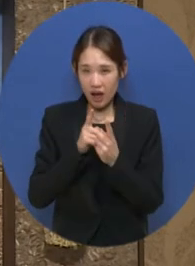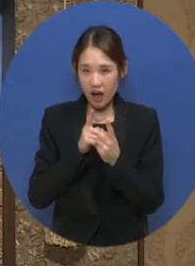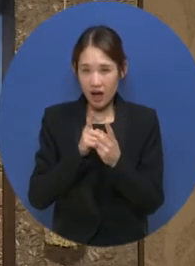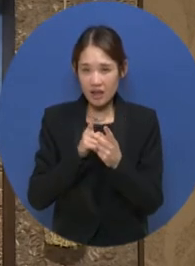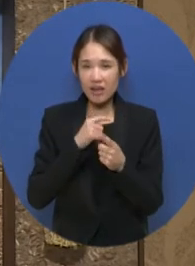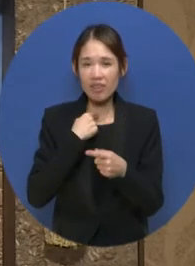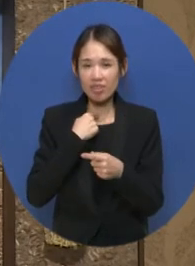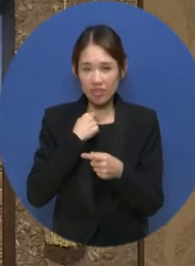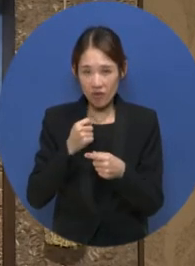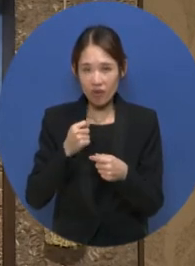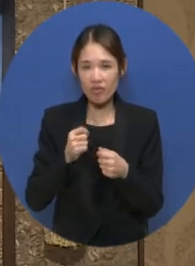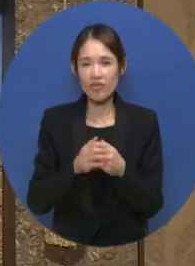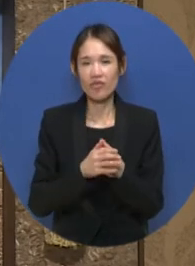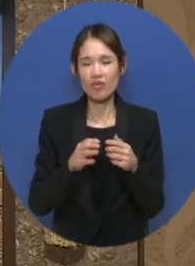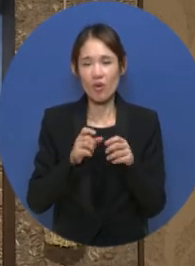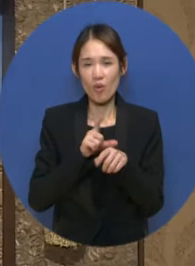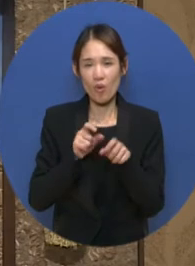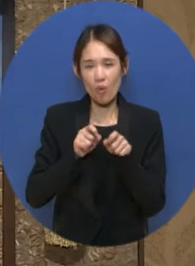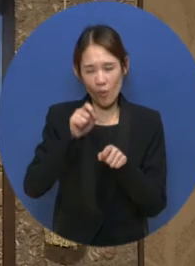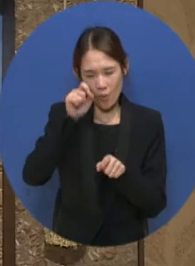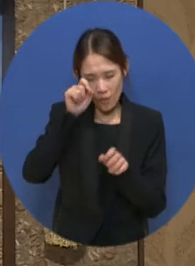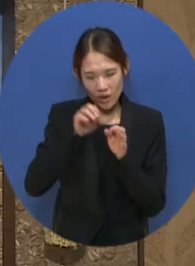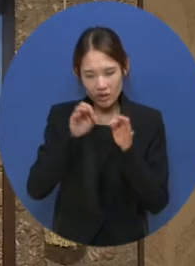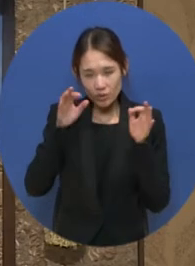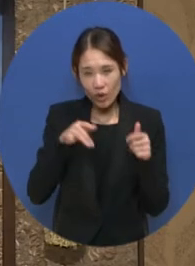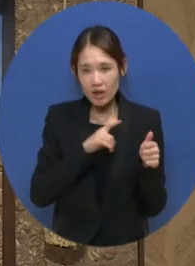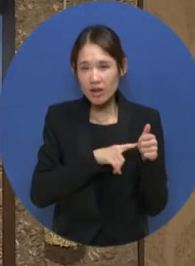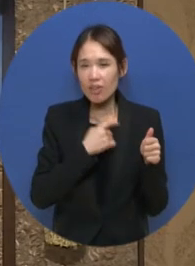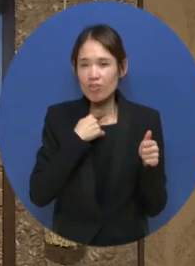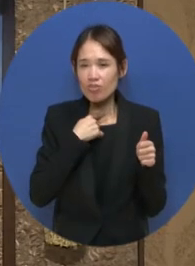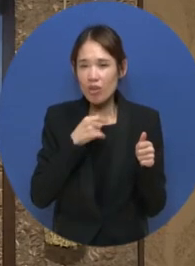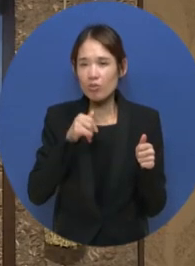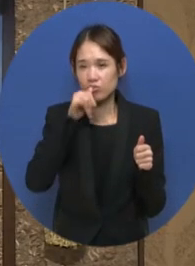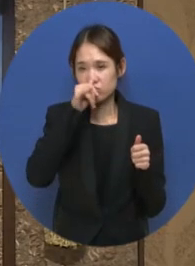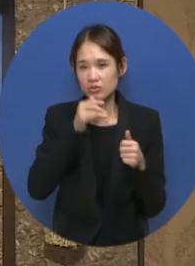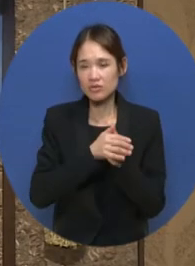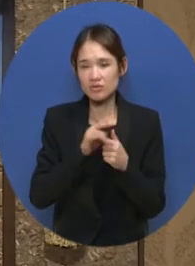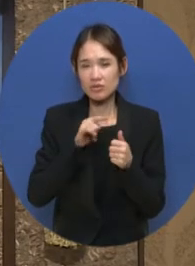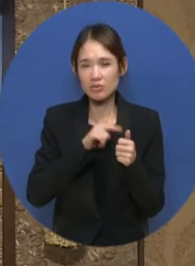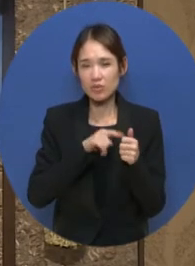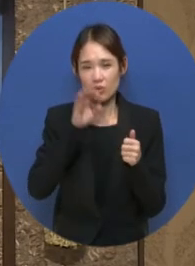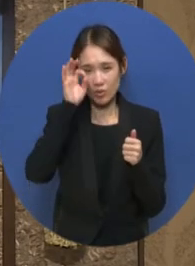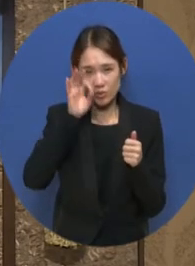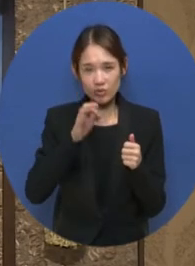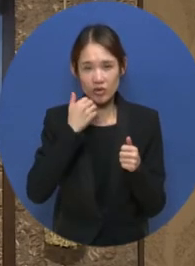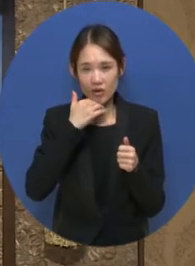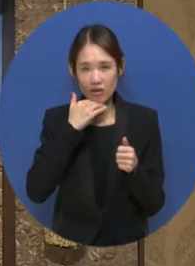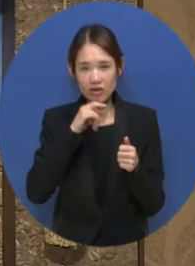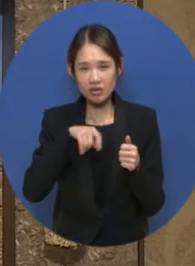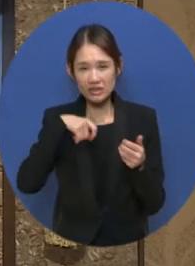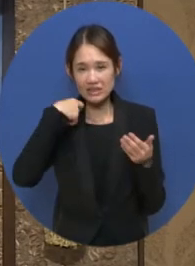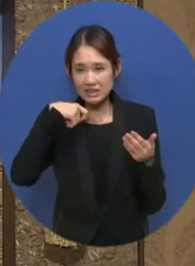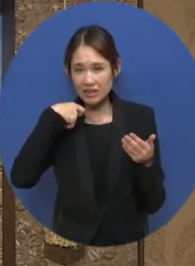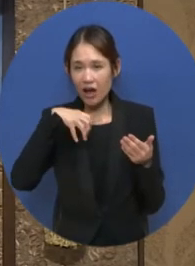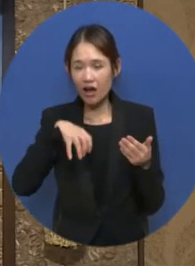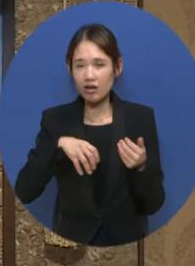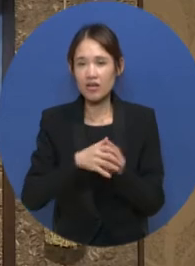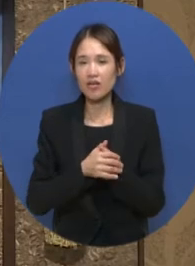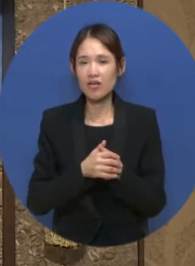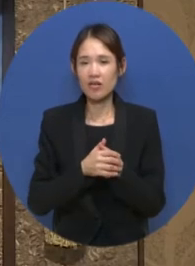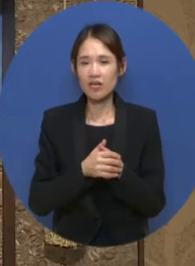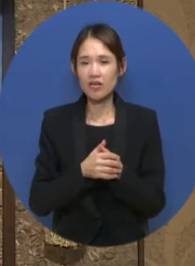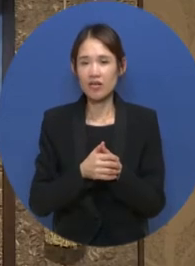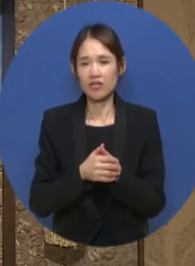당하면서 이제 오랫동안 일하셨던 분이 계셨는데 이제 이 부분을 보고 누군가가 이제 그 식당에서